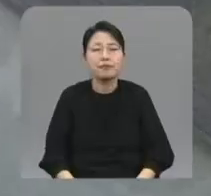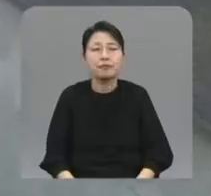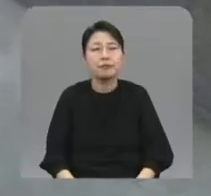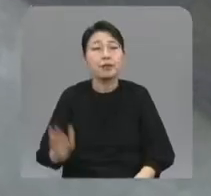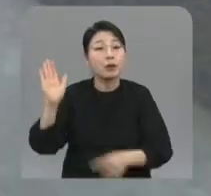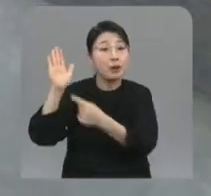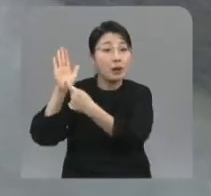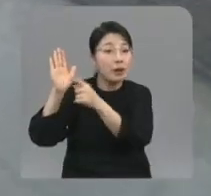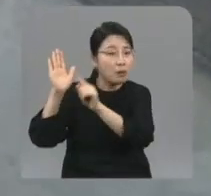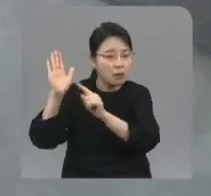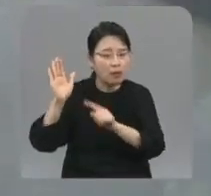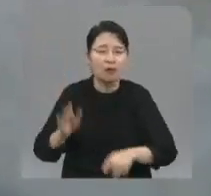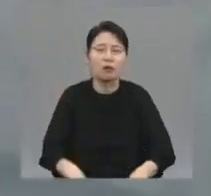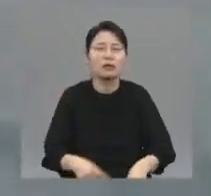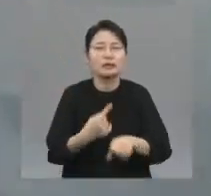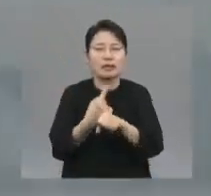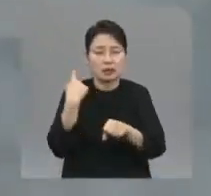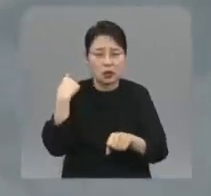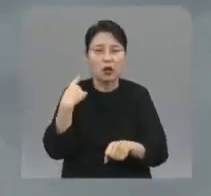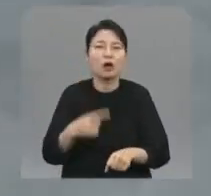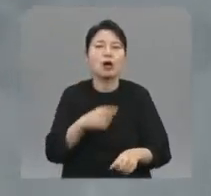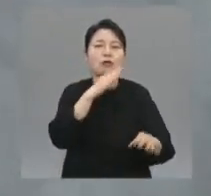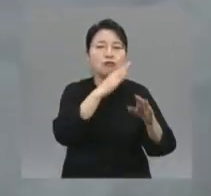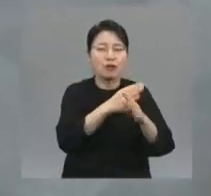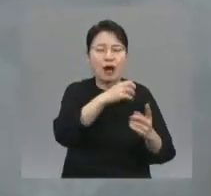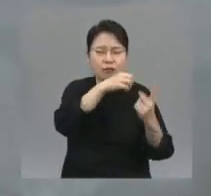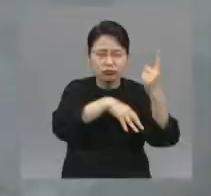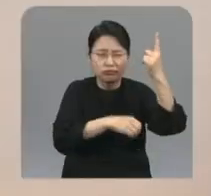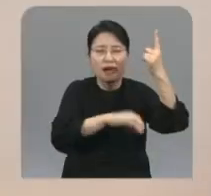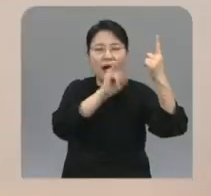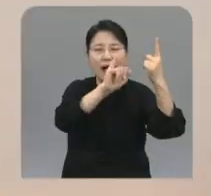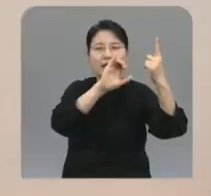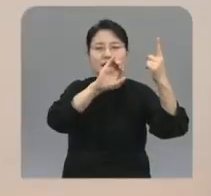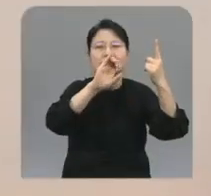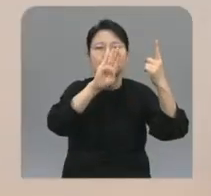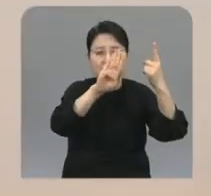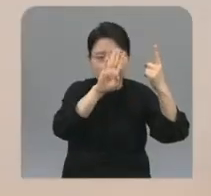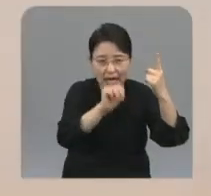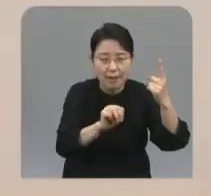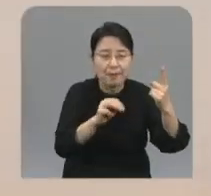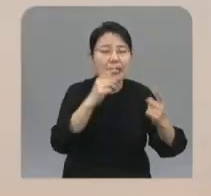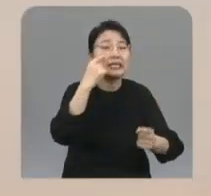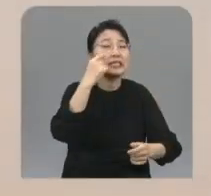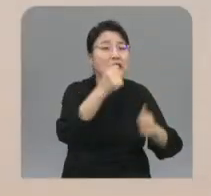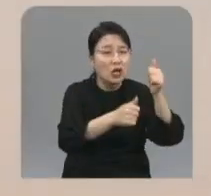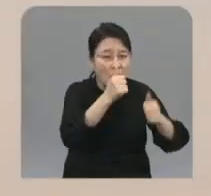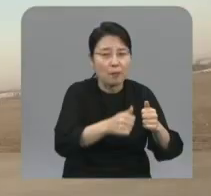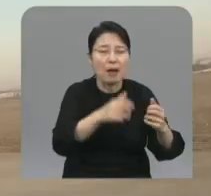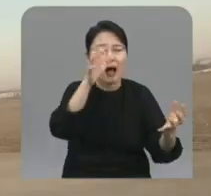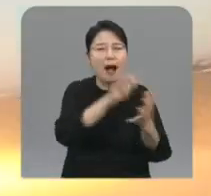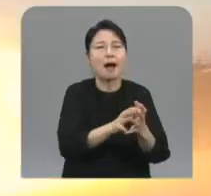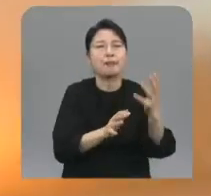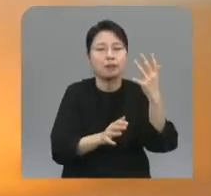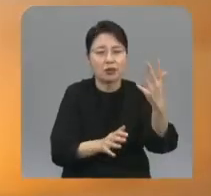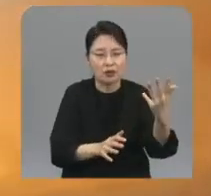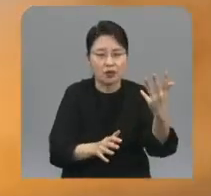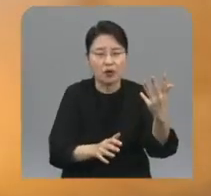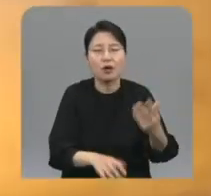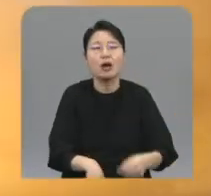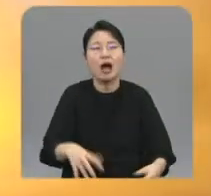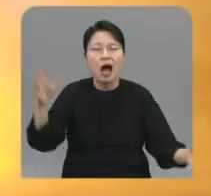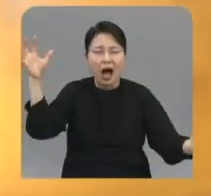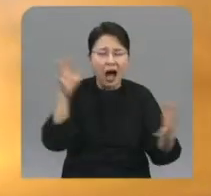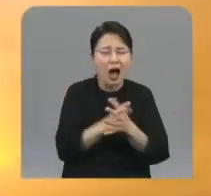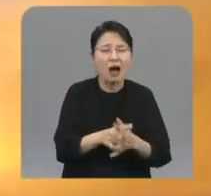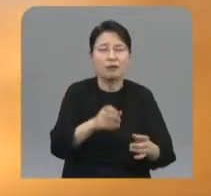melakukan uji coba nuklir Tapi nampaknya terus memproduksi bahan nuklir melalui laporan pareal pagar komite itu menyatakan Korea Utara tentang